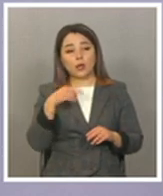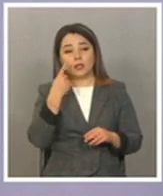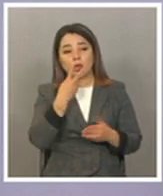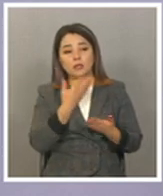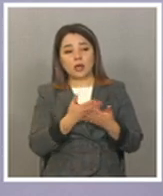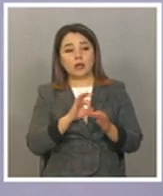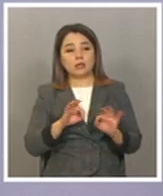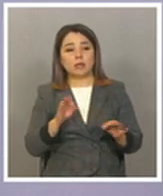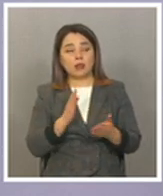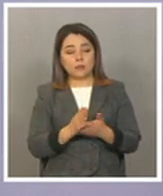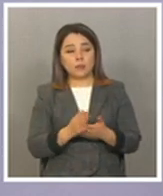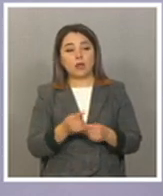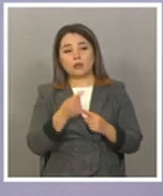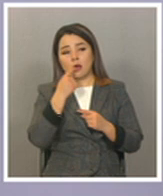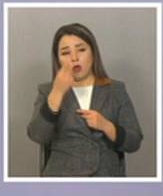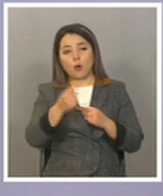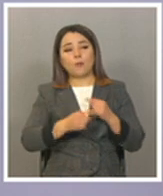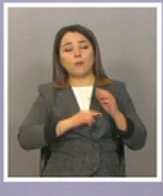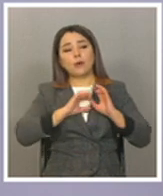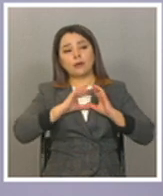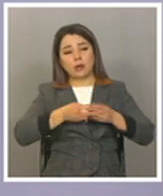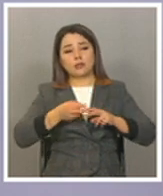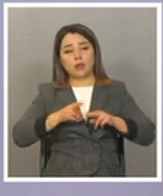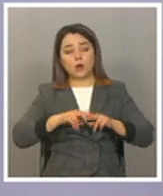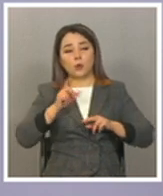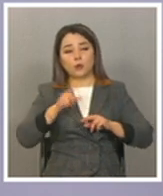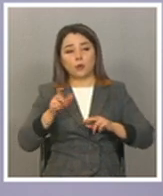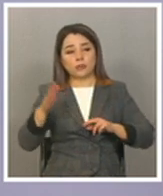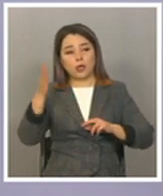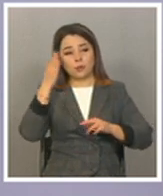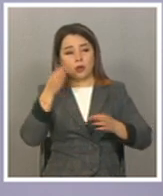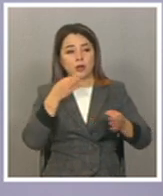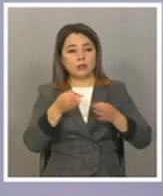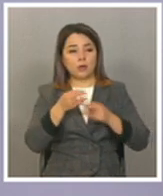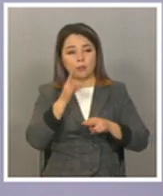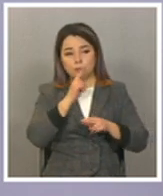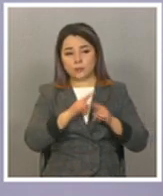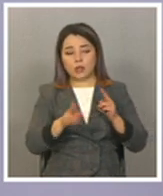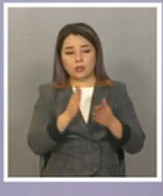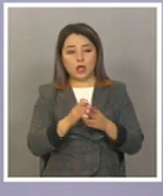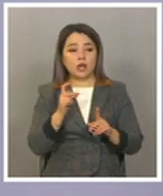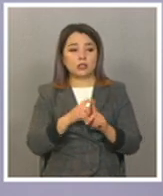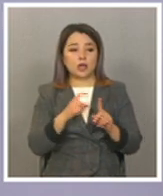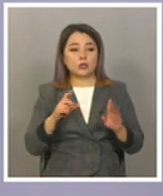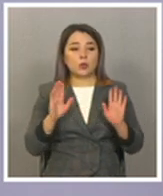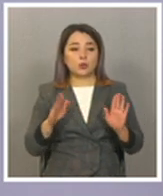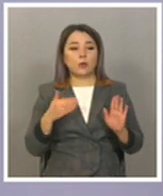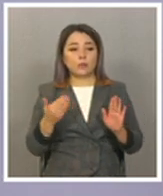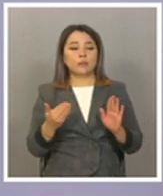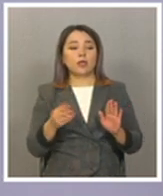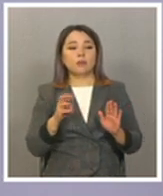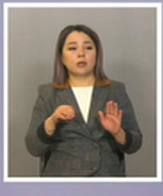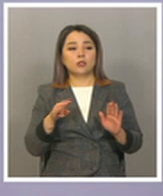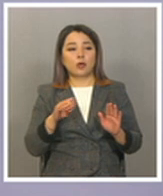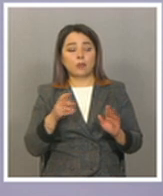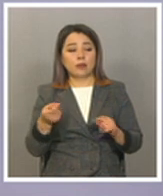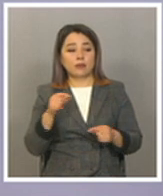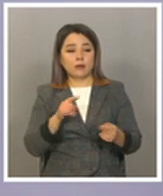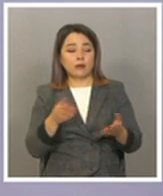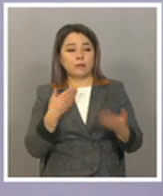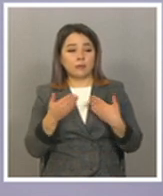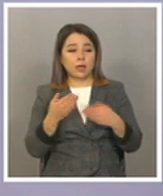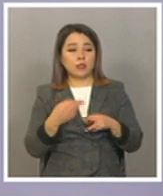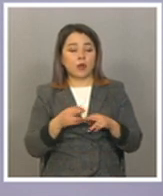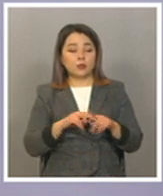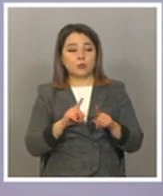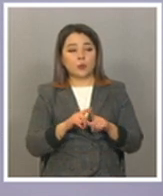На далекой планете люди почти утратили способность разговаривать, и их речь состояла только из междометий и других